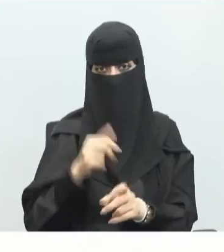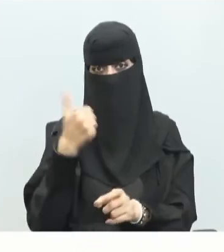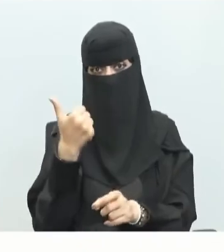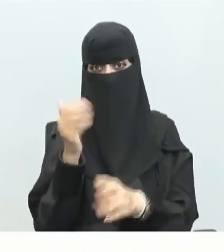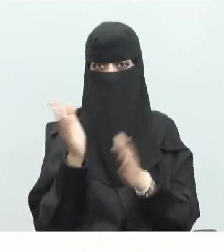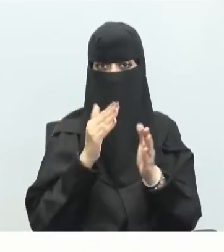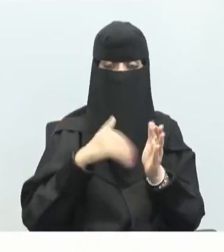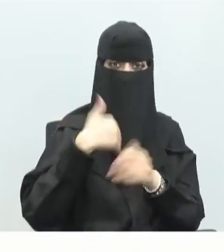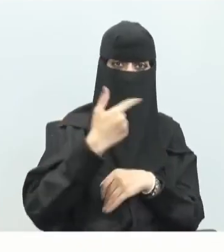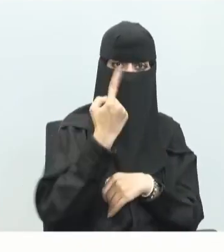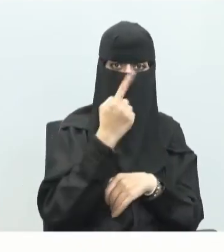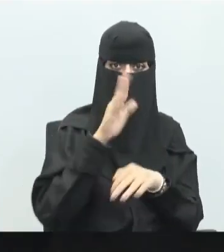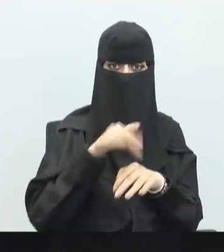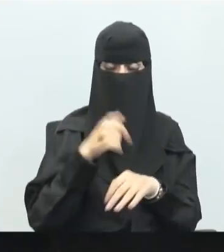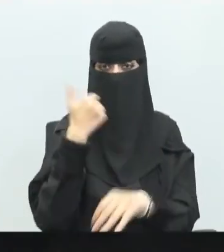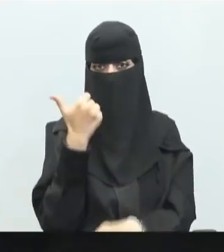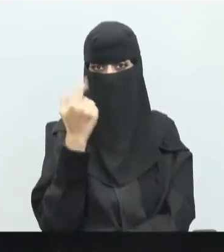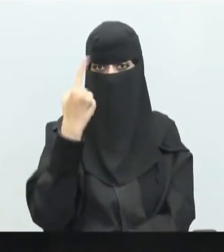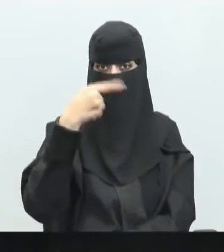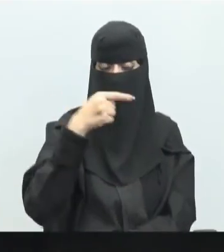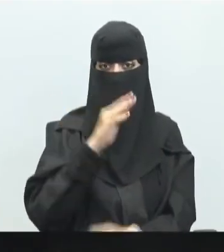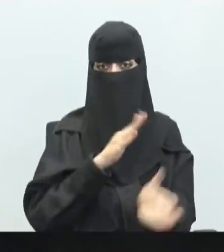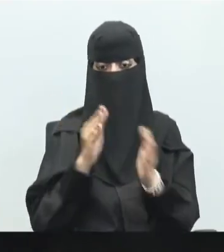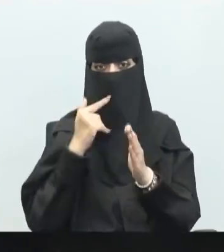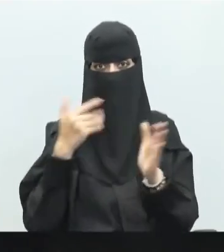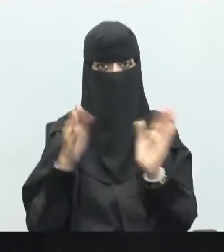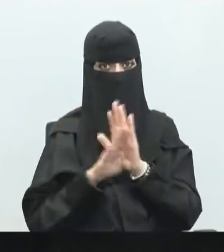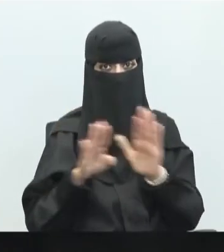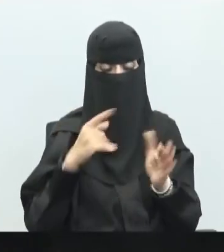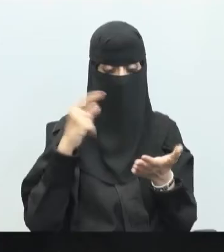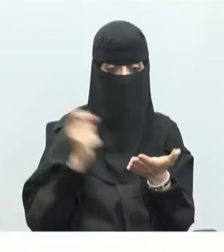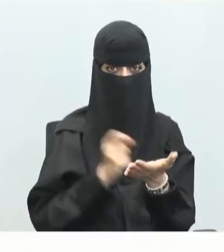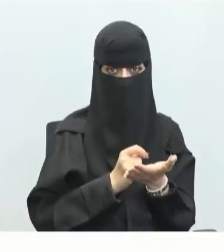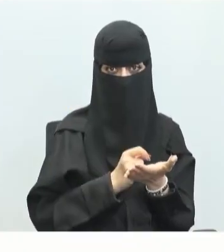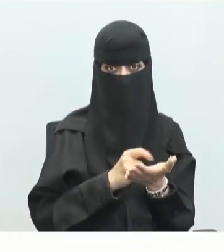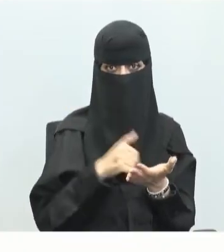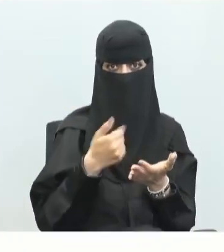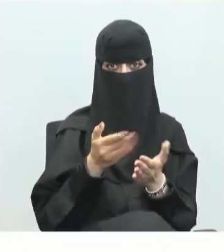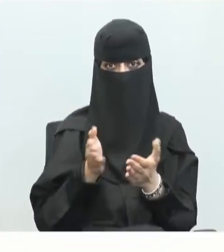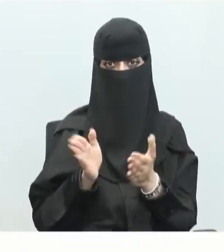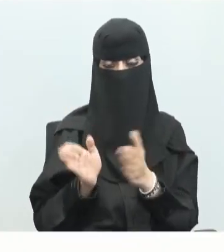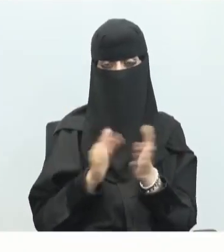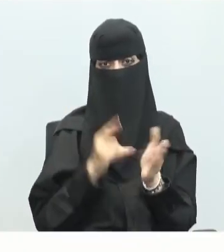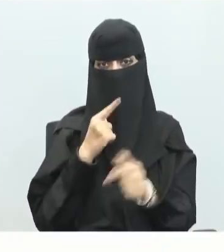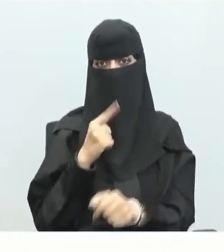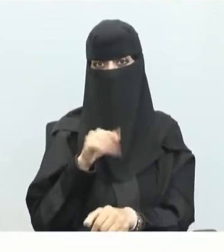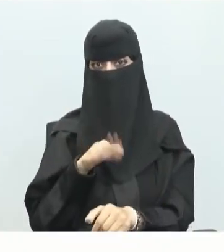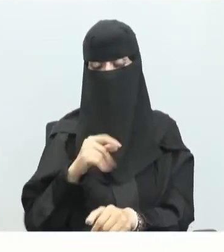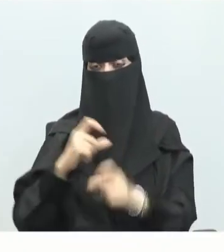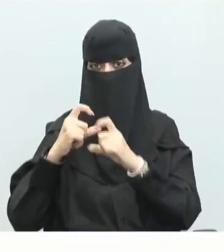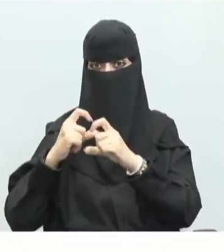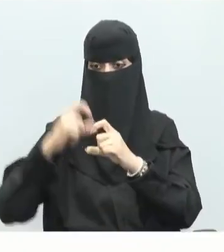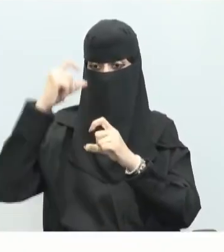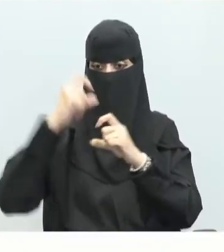يليه الواحد اذا 16 انتهينا من كتابه العدد 16 نريد ان